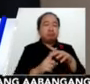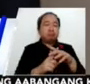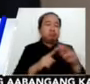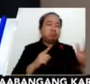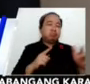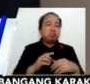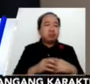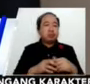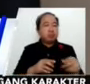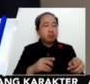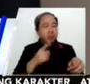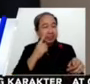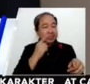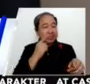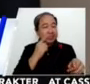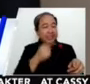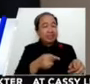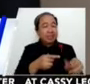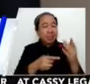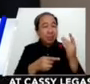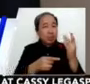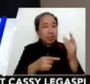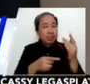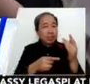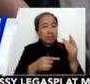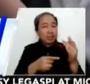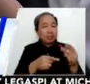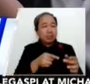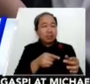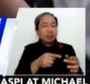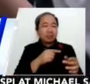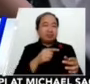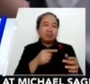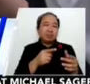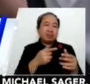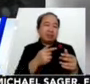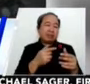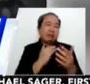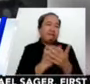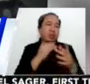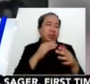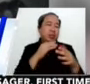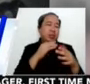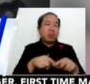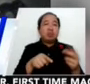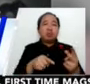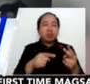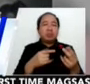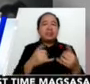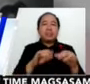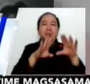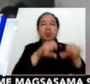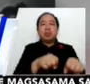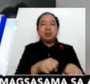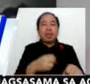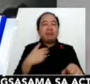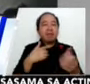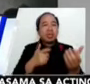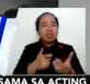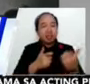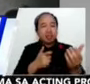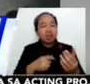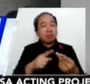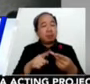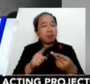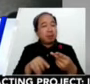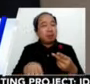patakas para po hindi sila mahuli ng mga pulis. Pero nahuli ang dalawa. Bukod sa shotgun, na-recover din sa sasakyan ang